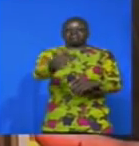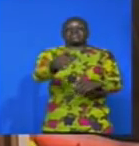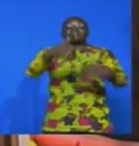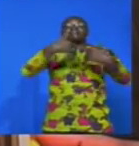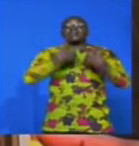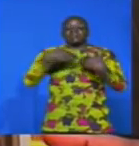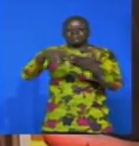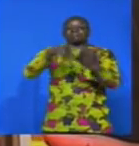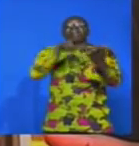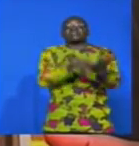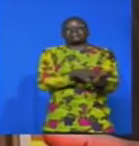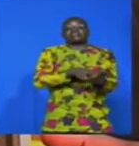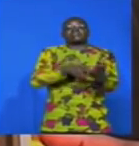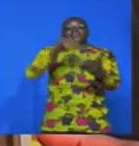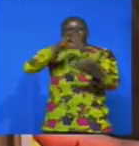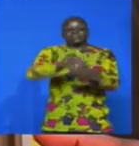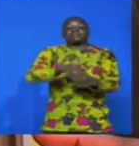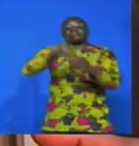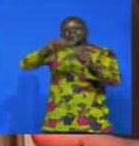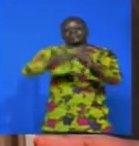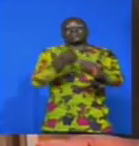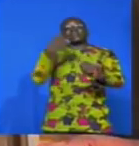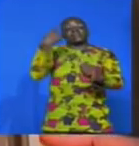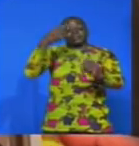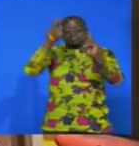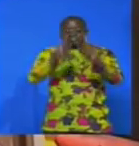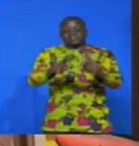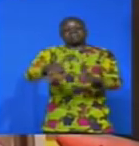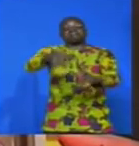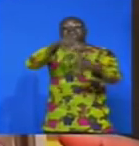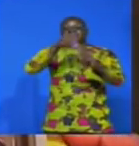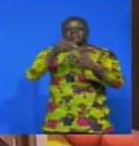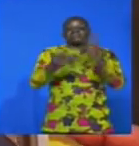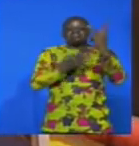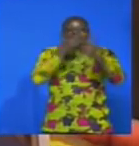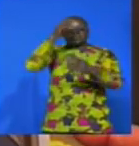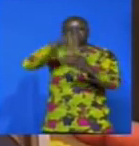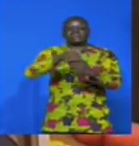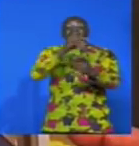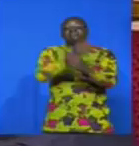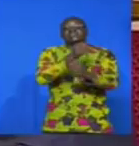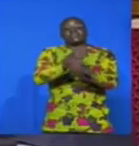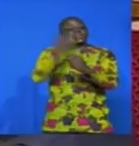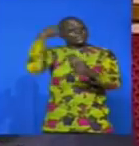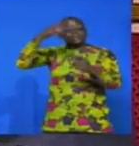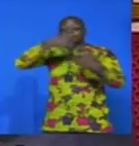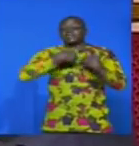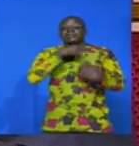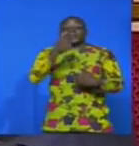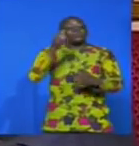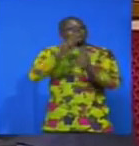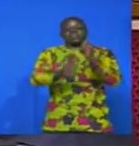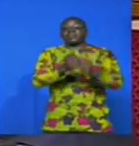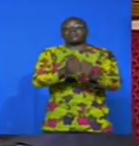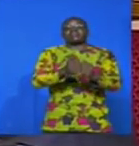de concurrence. Et donc, dans chaque entreprise, au lieu des gens qui seront là spécialement pour veiller à ce que dans le fonctionnement de l'entreprise, il n'y ait pas de déviation. Le futur